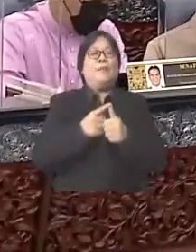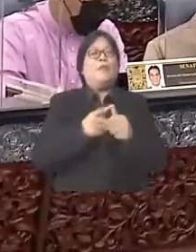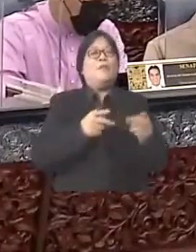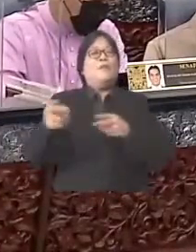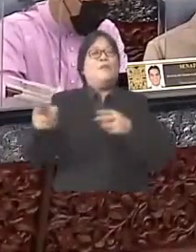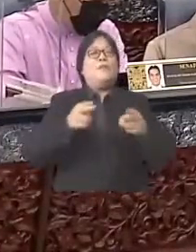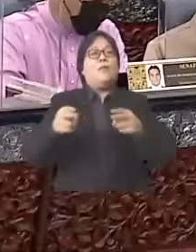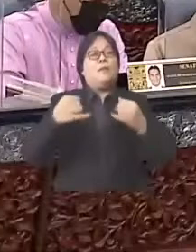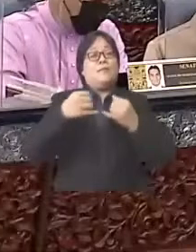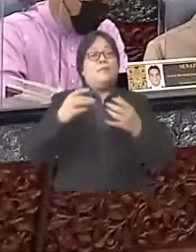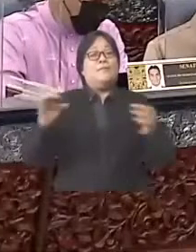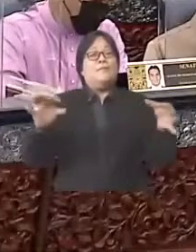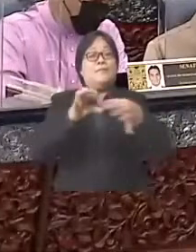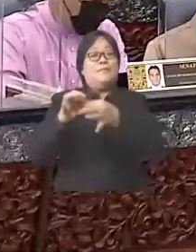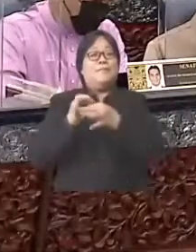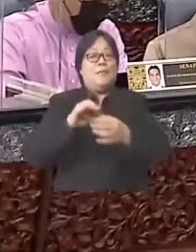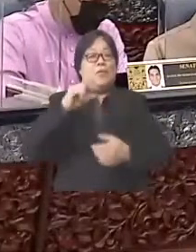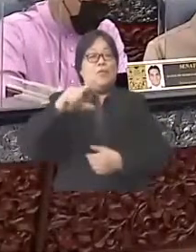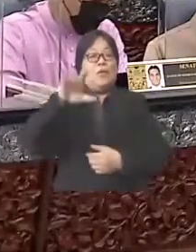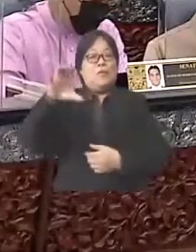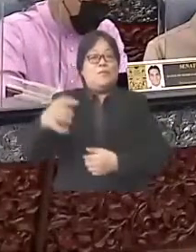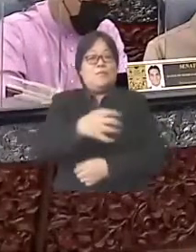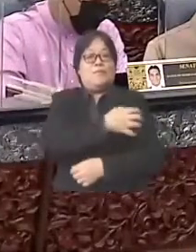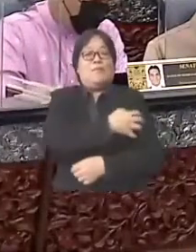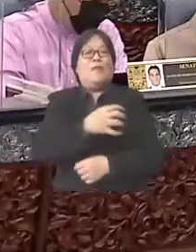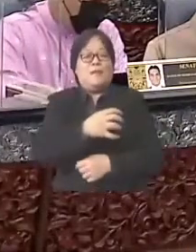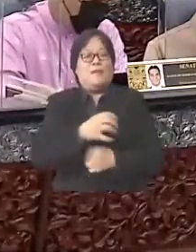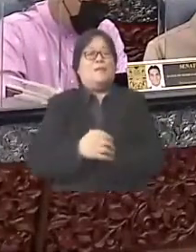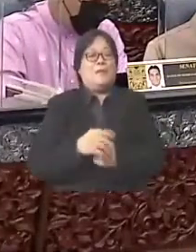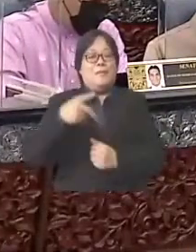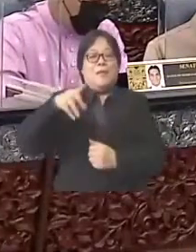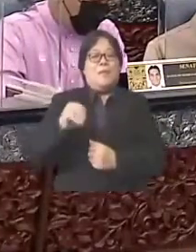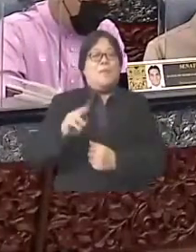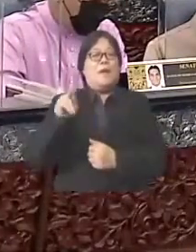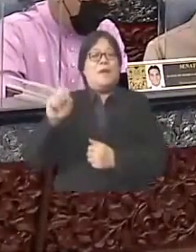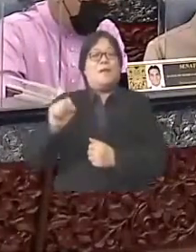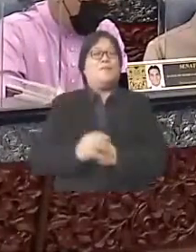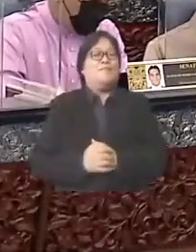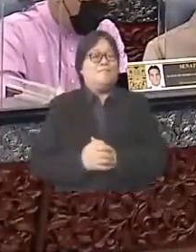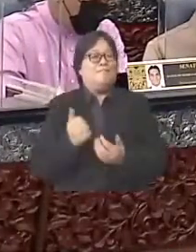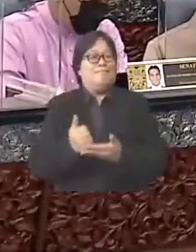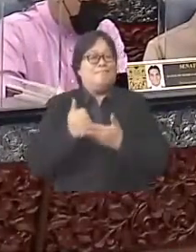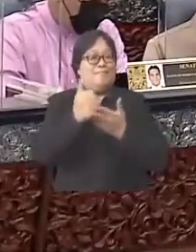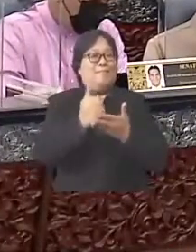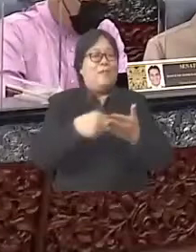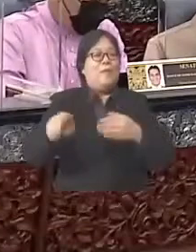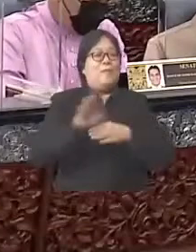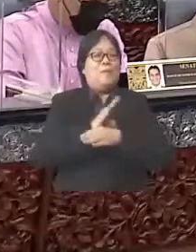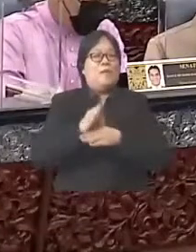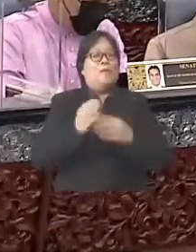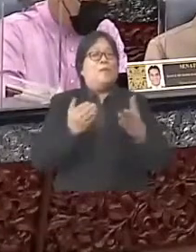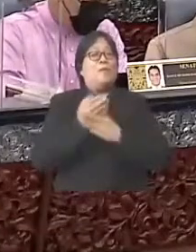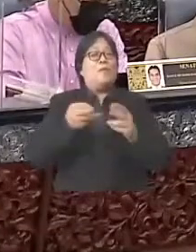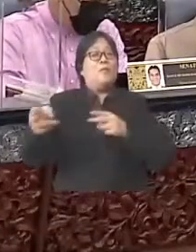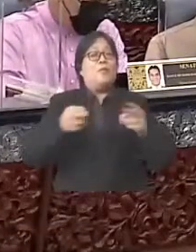inisiatif jalinan jlc memperkasai bingkai bpmks bagi membantu sawan melalui ini setiap seperti gimana